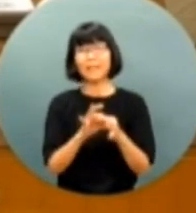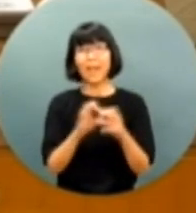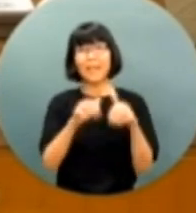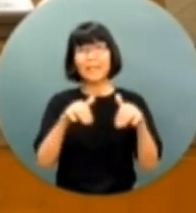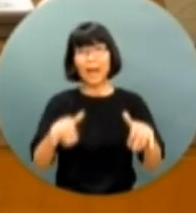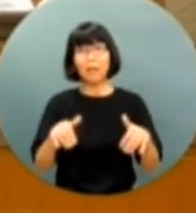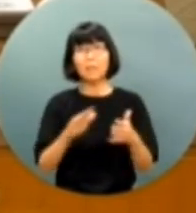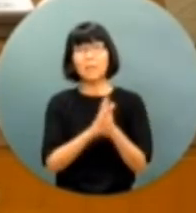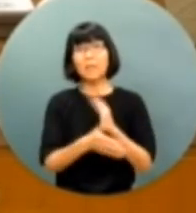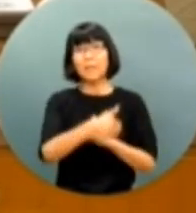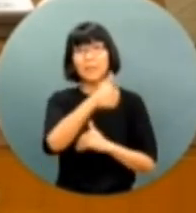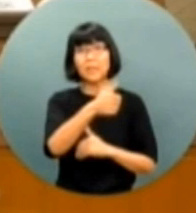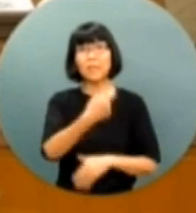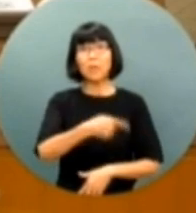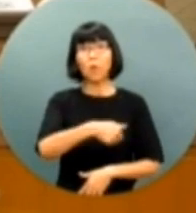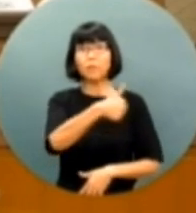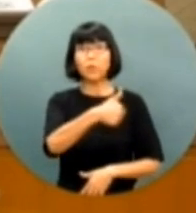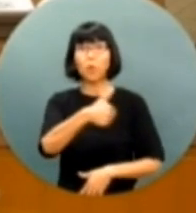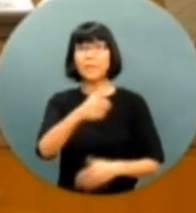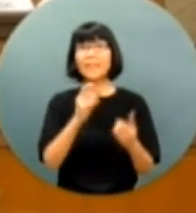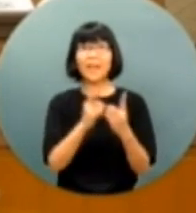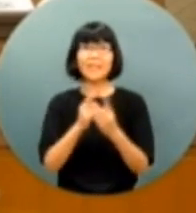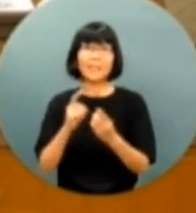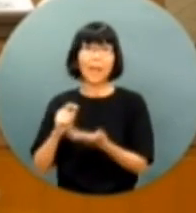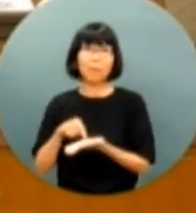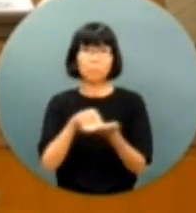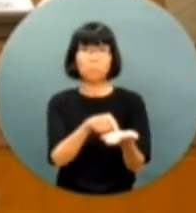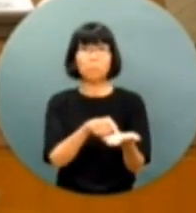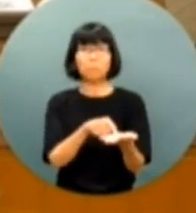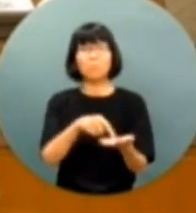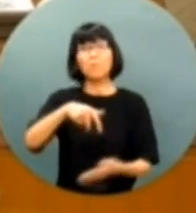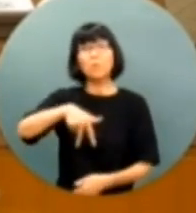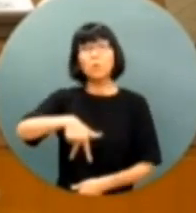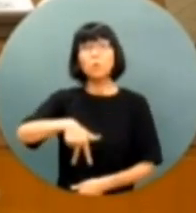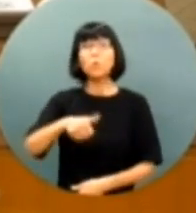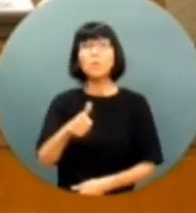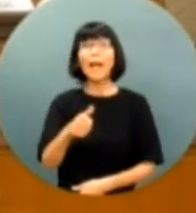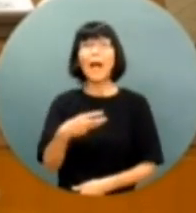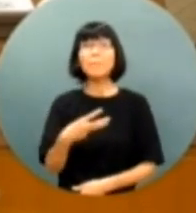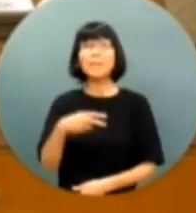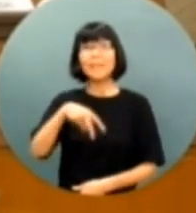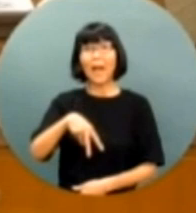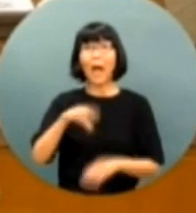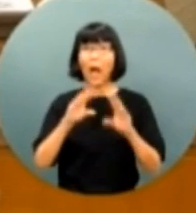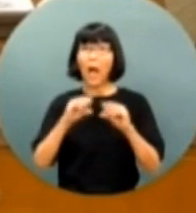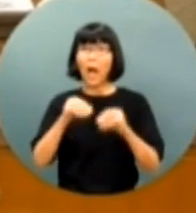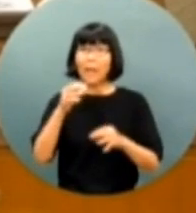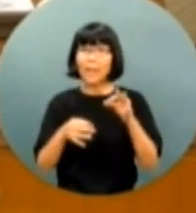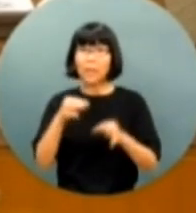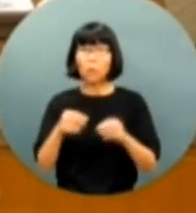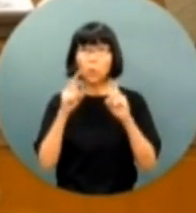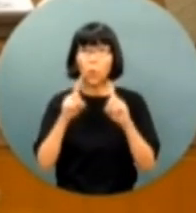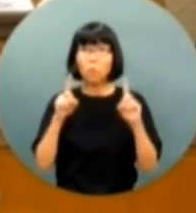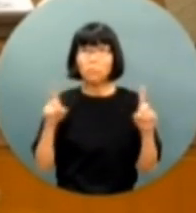育長。主な申し出内容としましては、スタミナ納豆の歌というか、歌が学校給食のスタミナ納豆の提